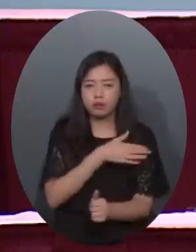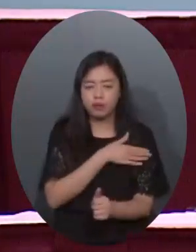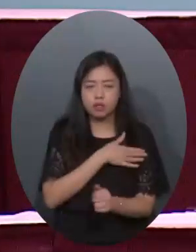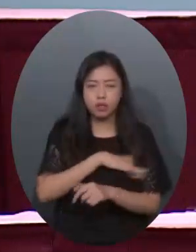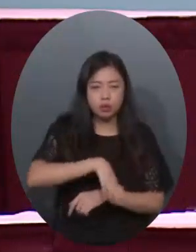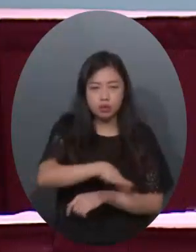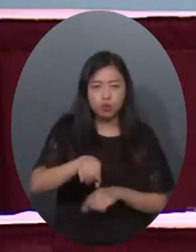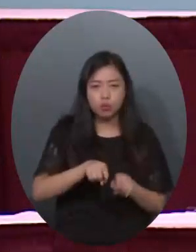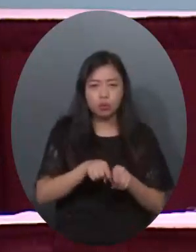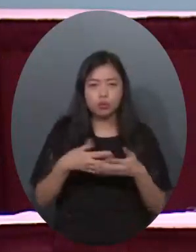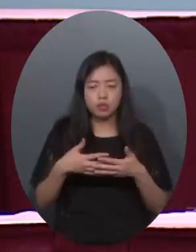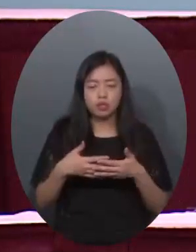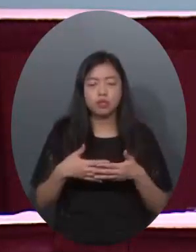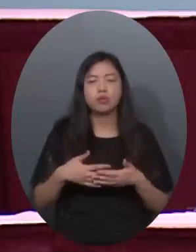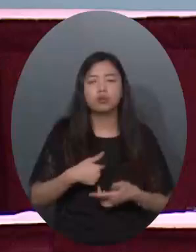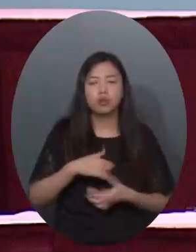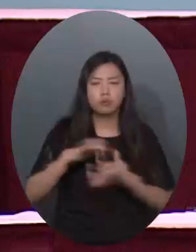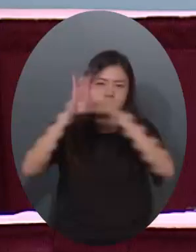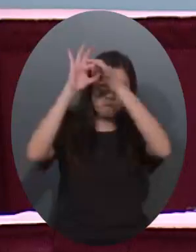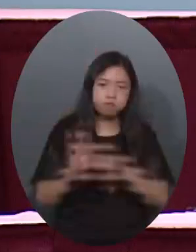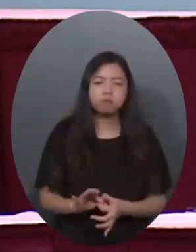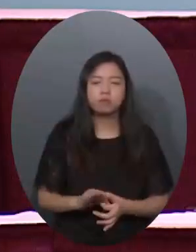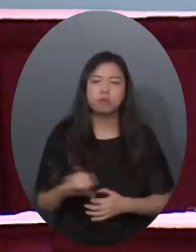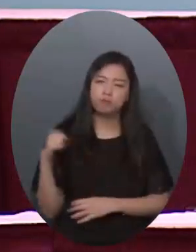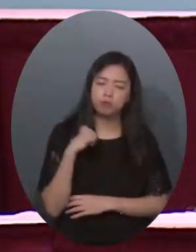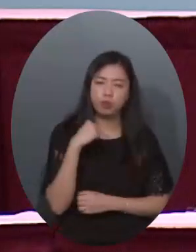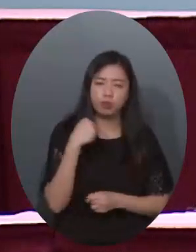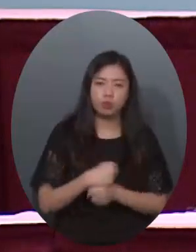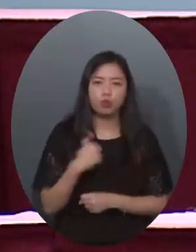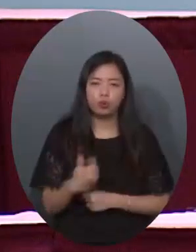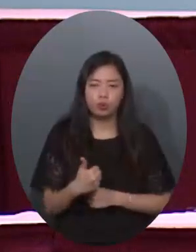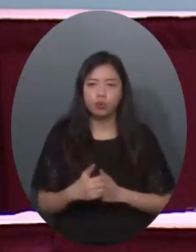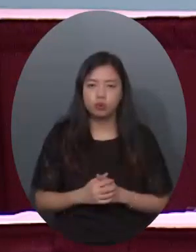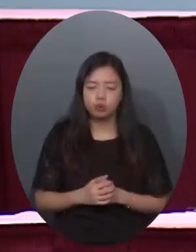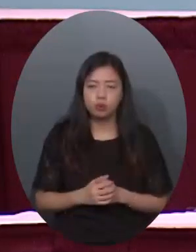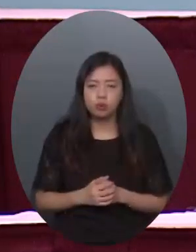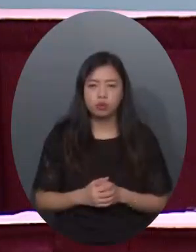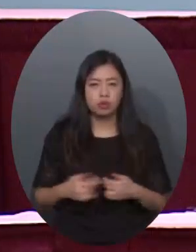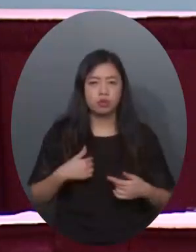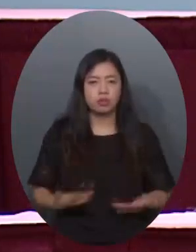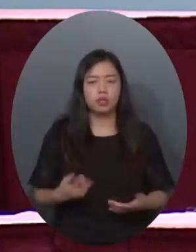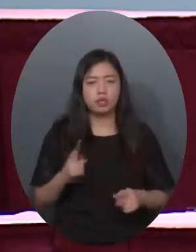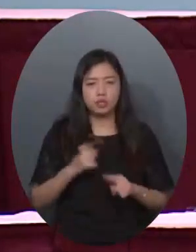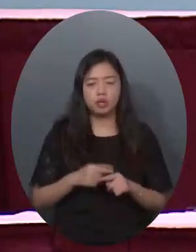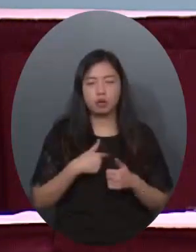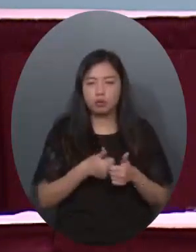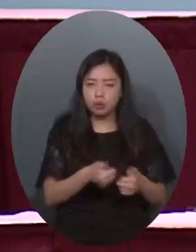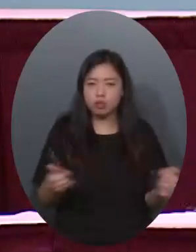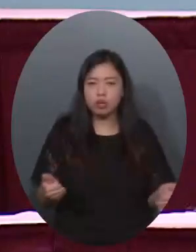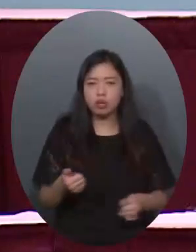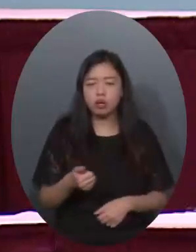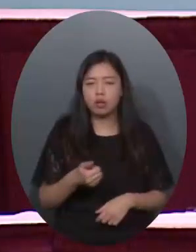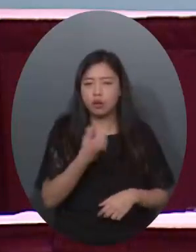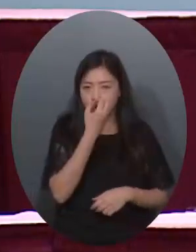工上下一心，竭盡所能。在此，我要多謝香港、內